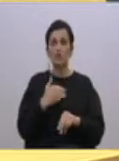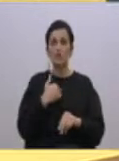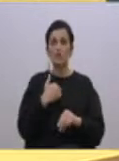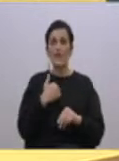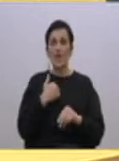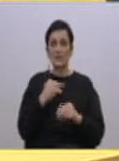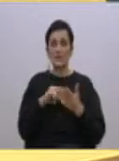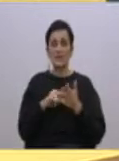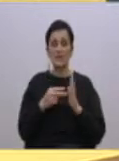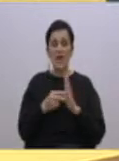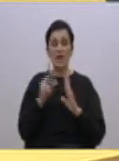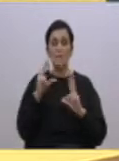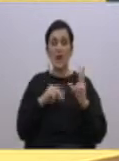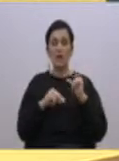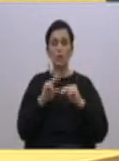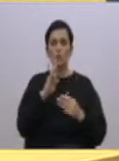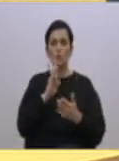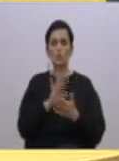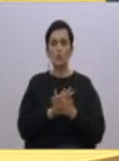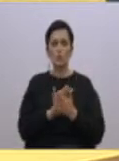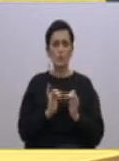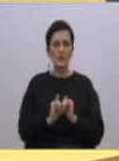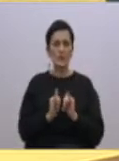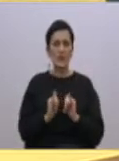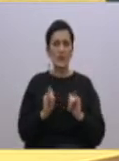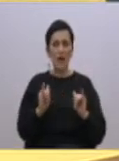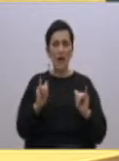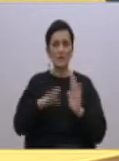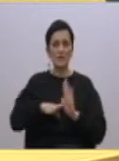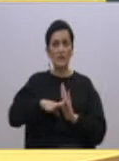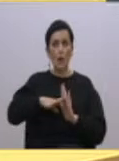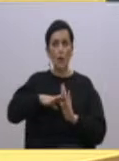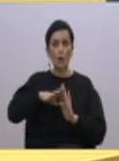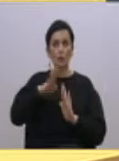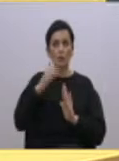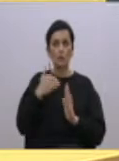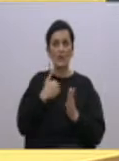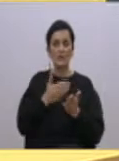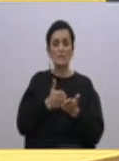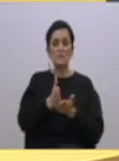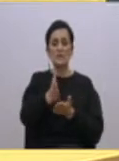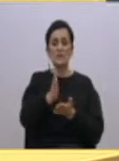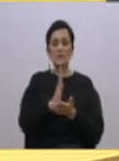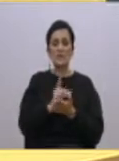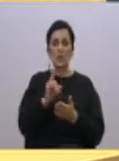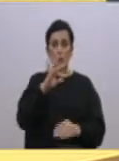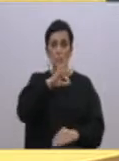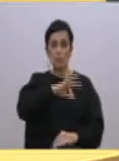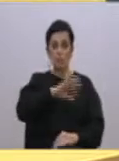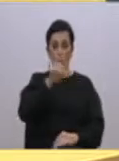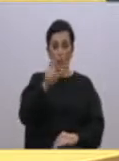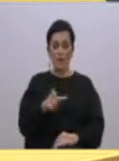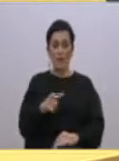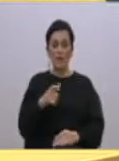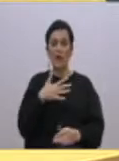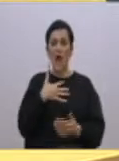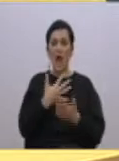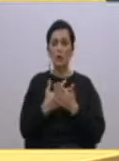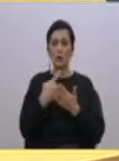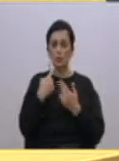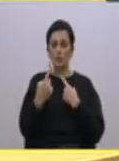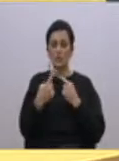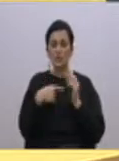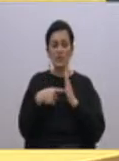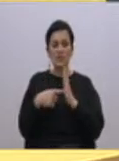რასაკვირველია, ითვალისწინებს მუდმივ განვითარებას და გაუმჯობესებას. ჩვენი მიზანია მოხარებელთან აქტიური დიალოგით და